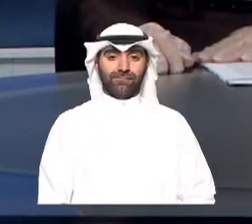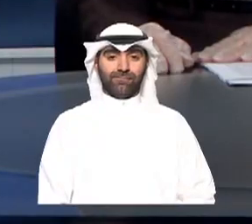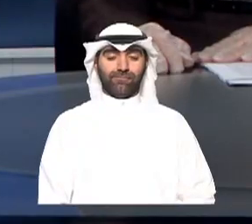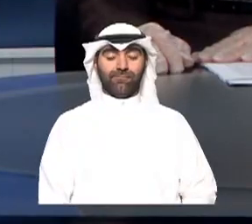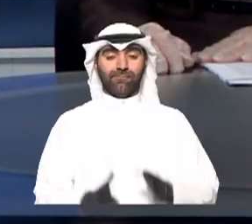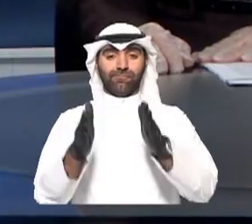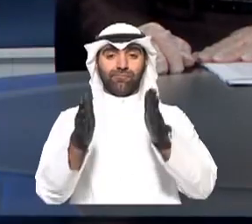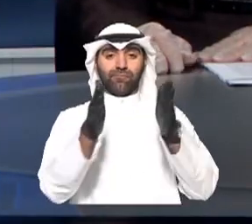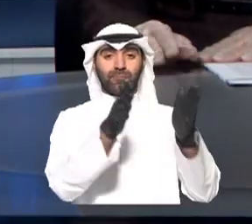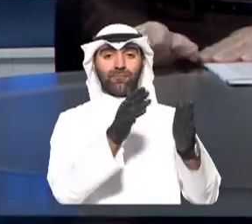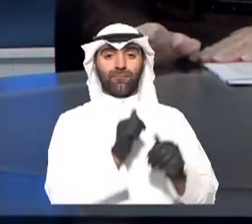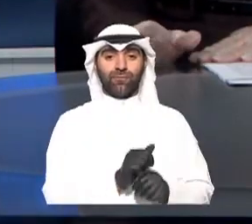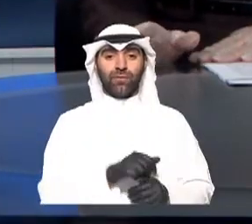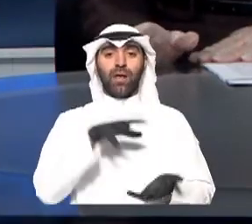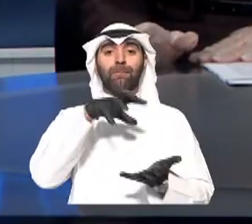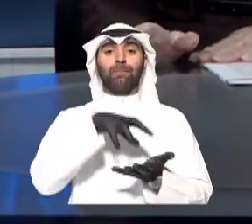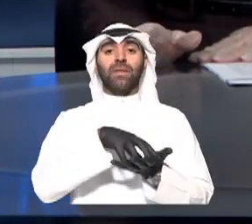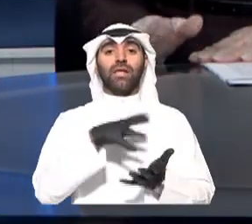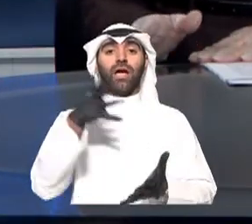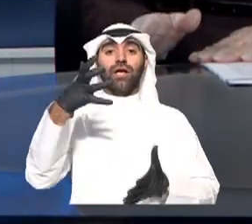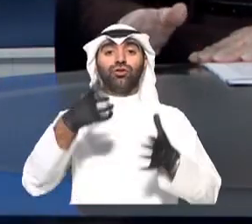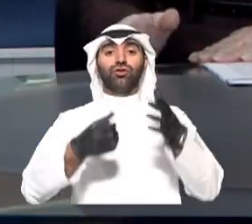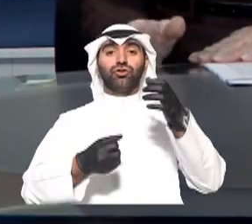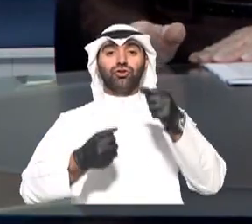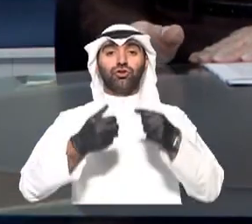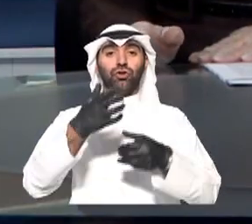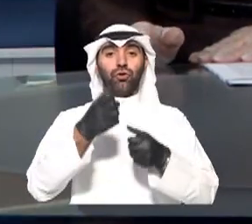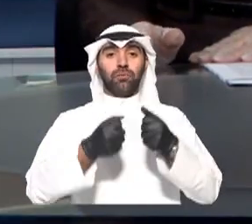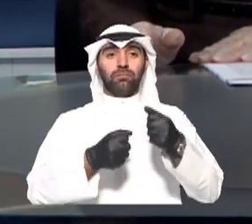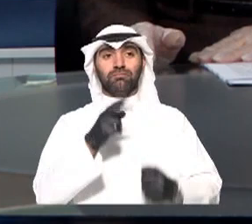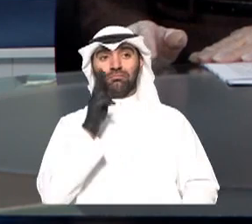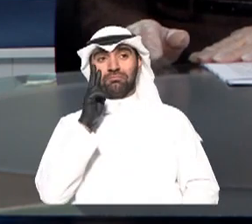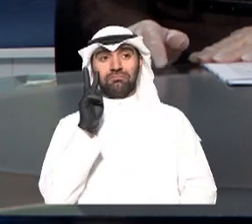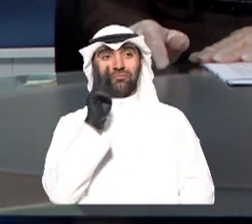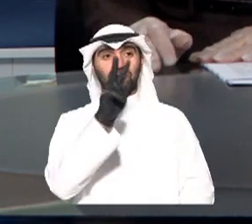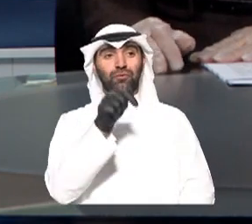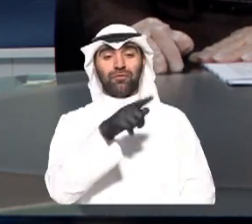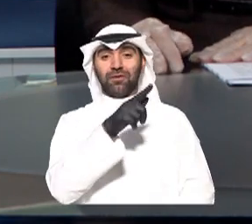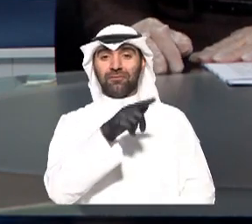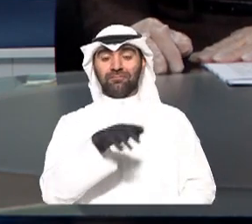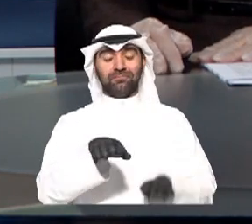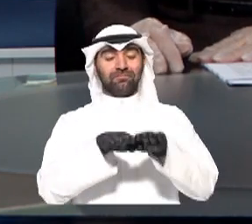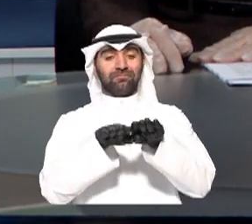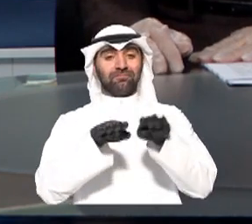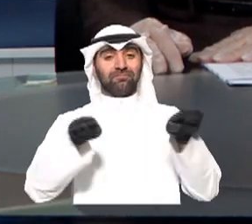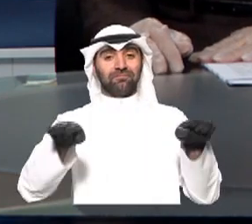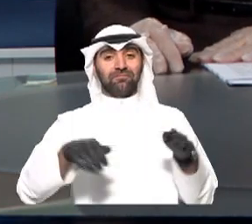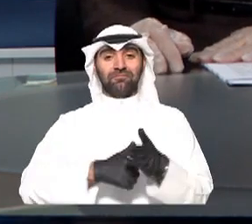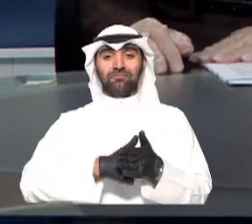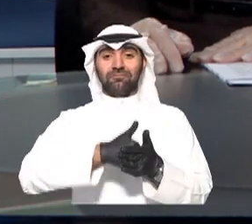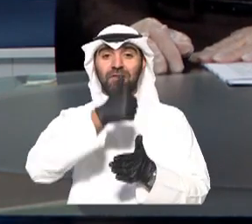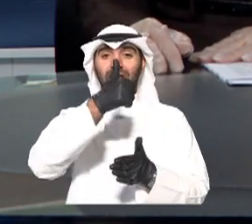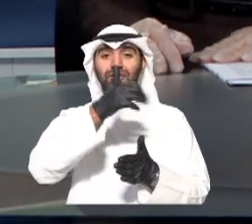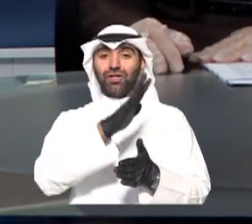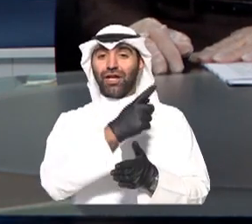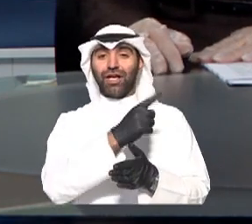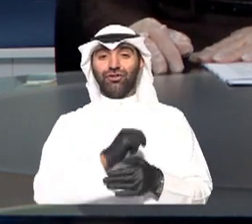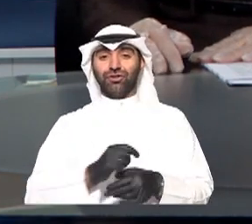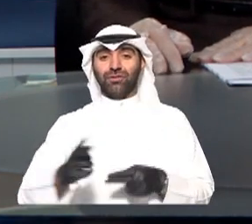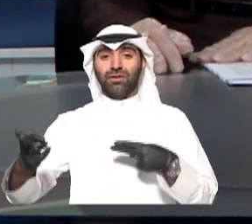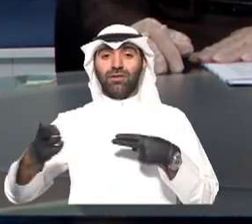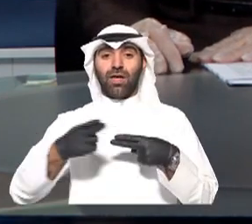جليب الشيوخ تبدو أكثر أماناً أمنياً وصحياً في ظل الحظر الكلي المفروض على المنطقة خلال